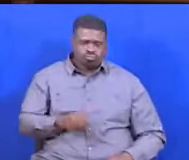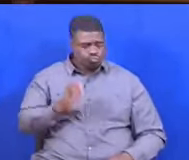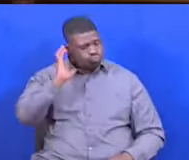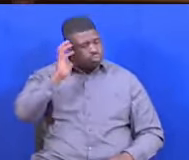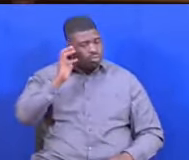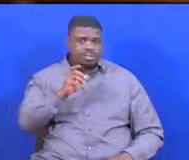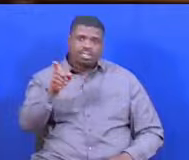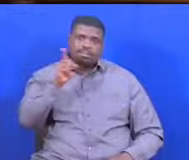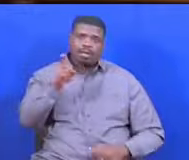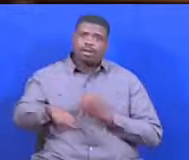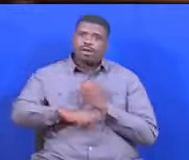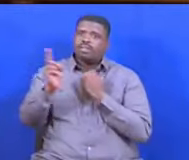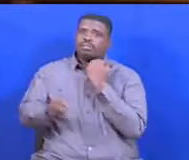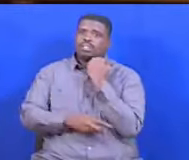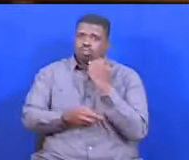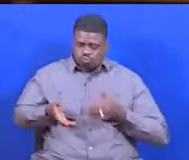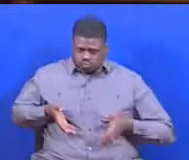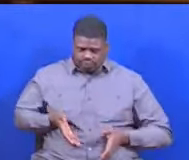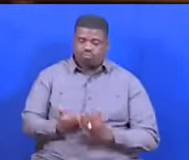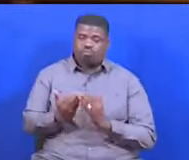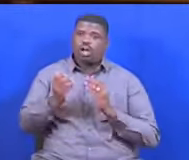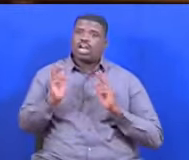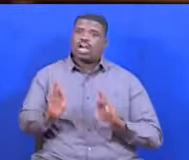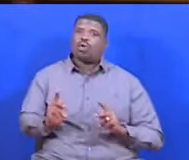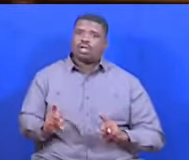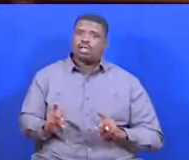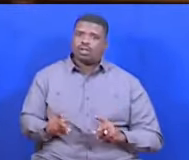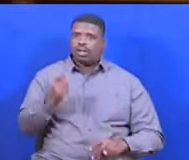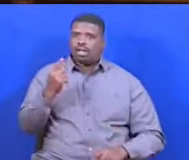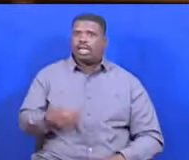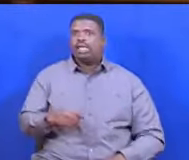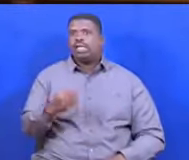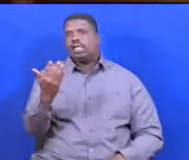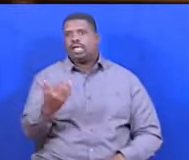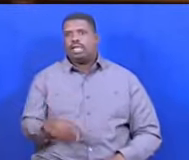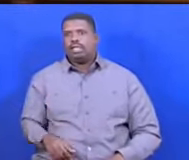Muhimbili, mama mjamzito kujifungua kawaida anatoa 500,